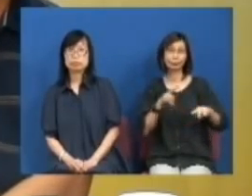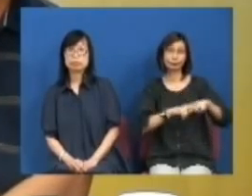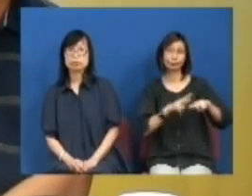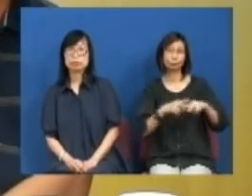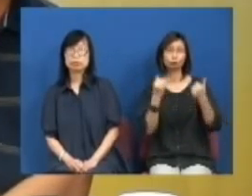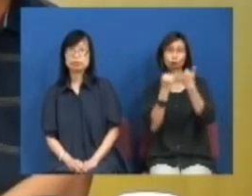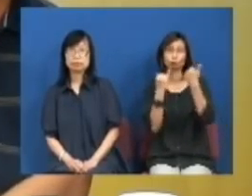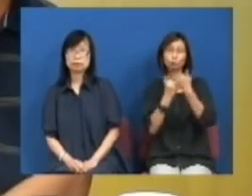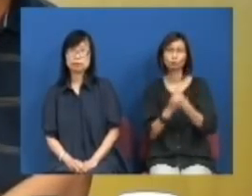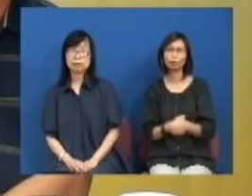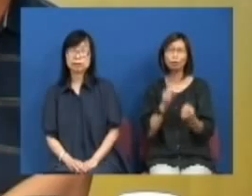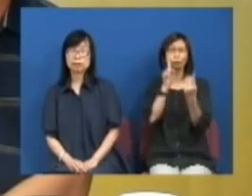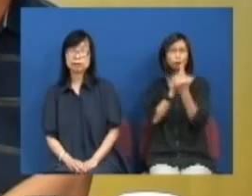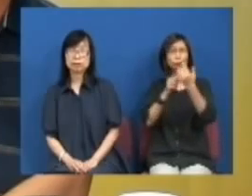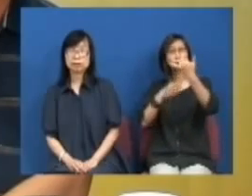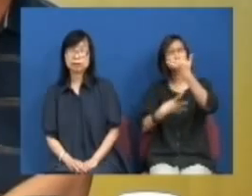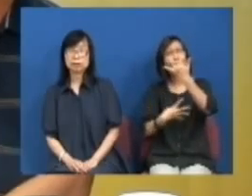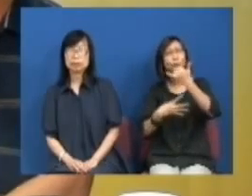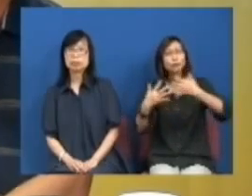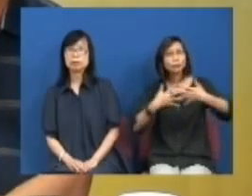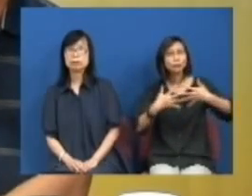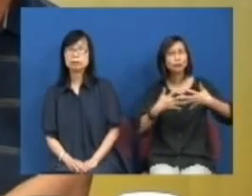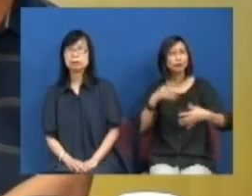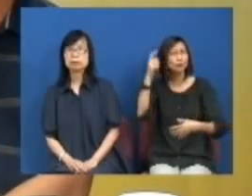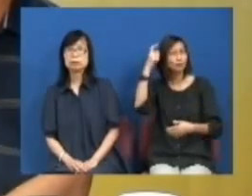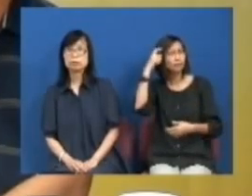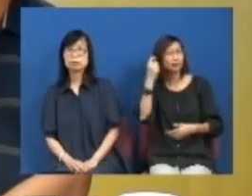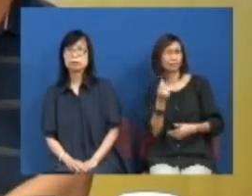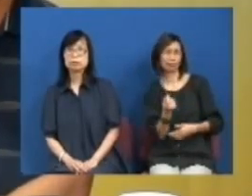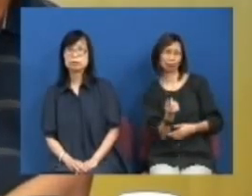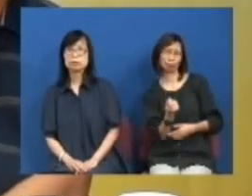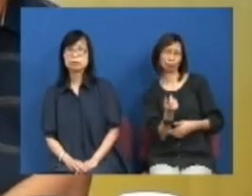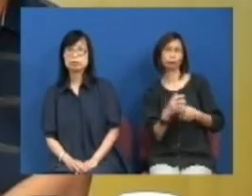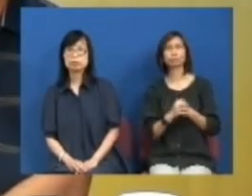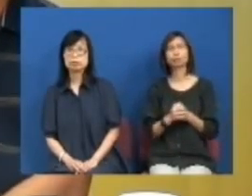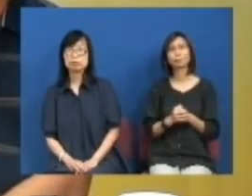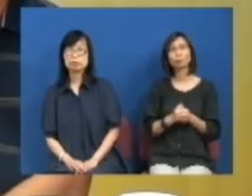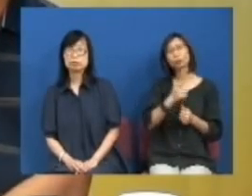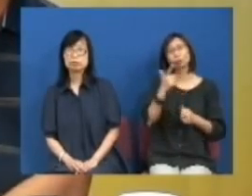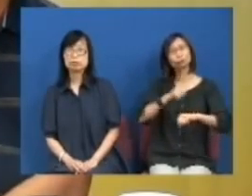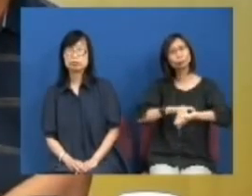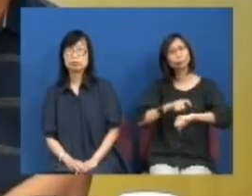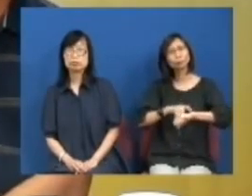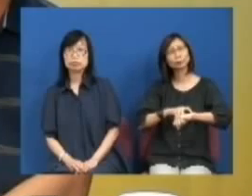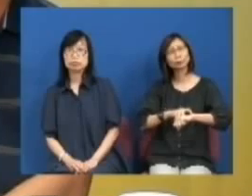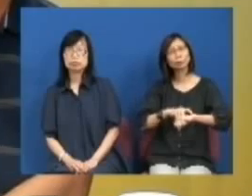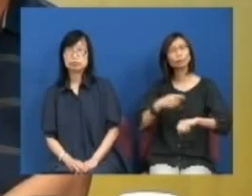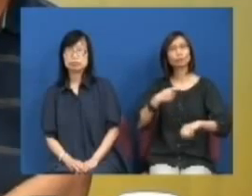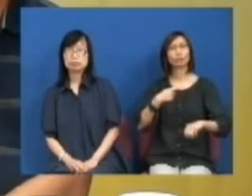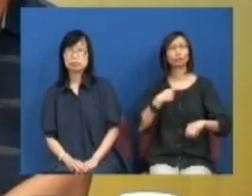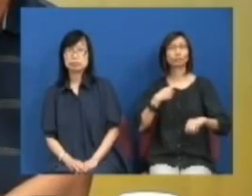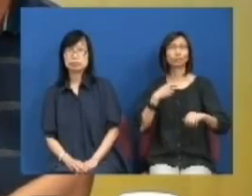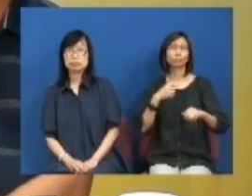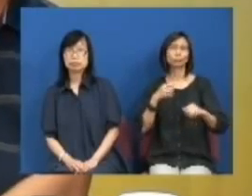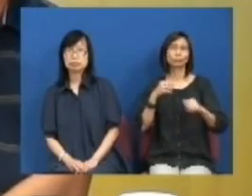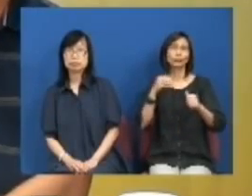都好似即一知半解啊，又或者好似知啲唔知啲。咁好多時作為即係任教相關科目嘅